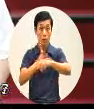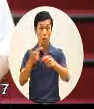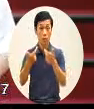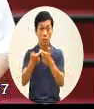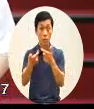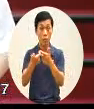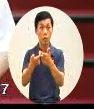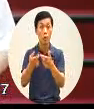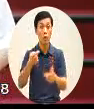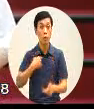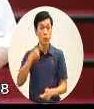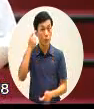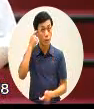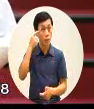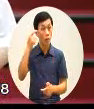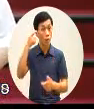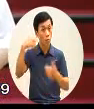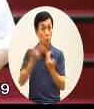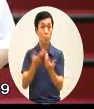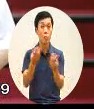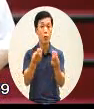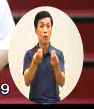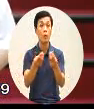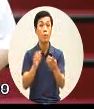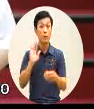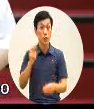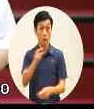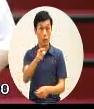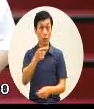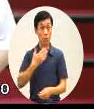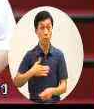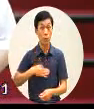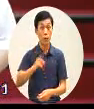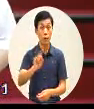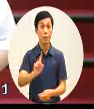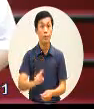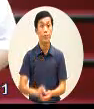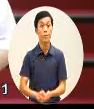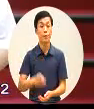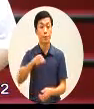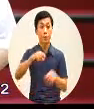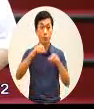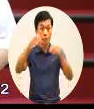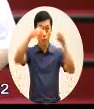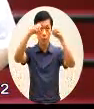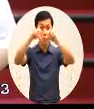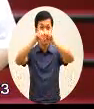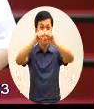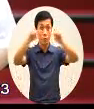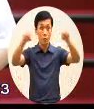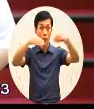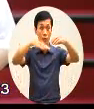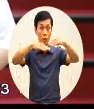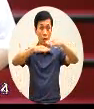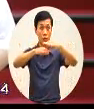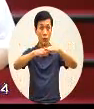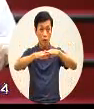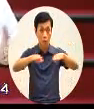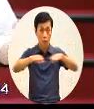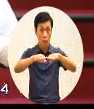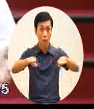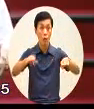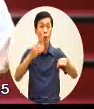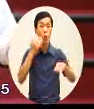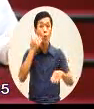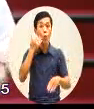是无反对的哈。但是你要知影，这个一个登记里面的底座，如果那个